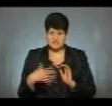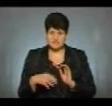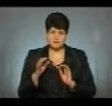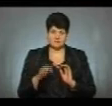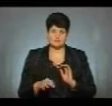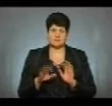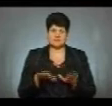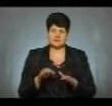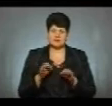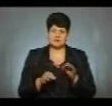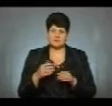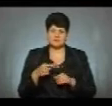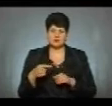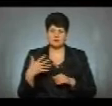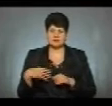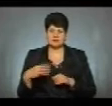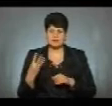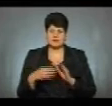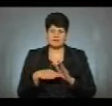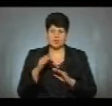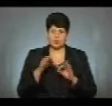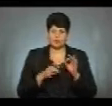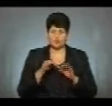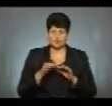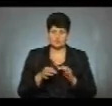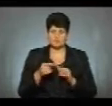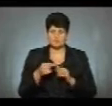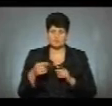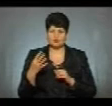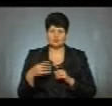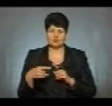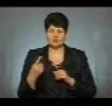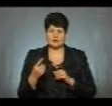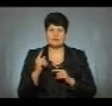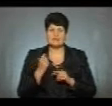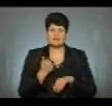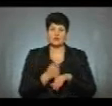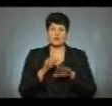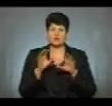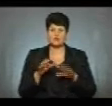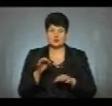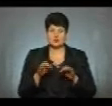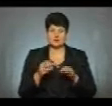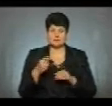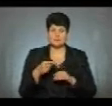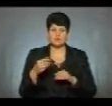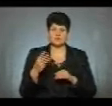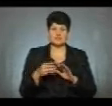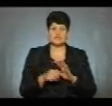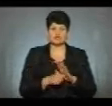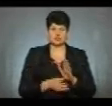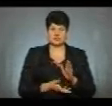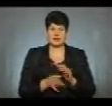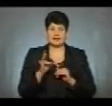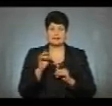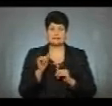місцеві суди – мінус 53, Верховний суд – мінус 41, навіть Конституційний суд – мінус 36,